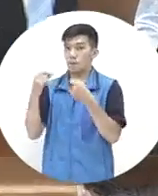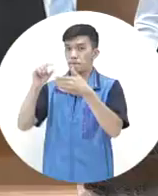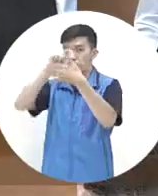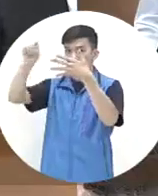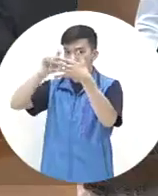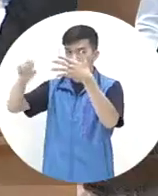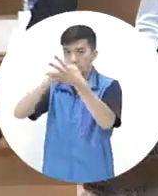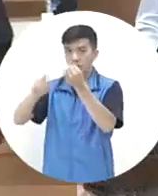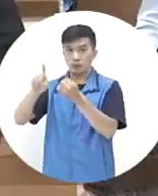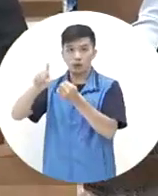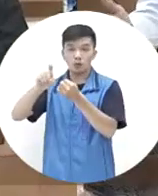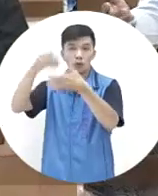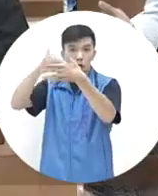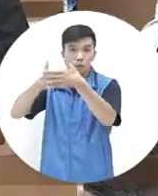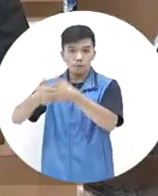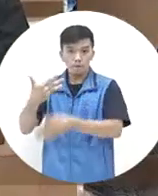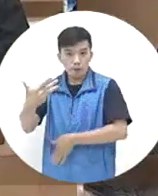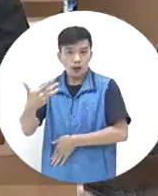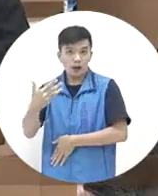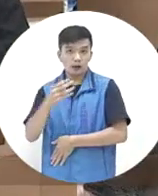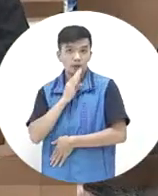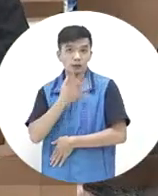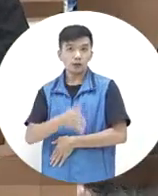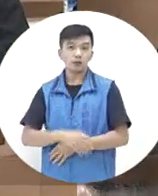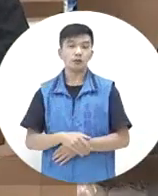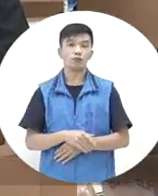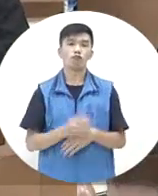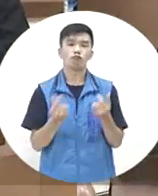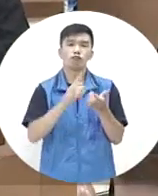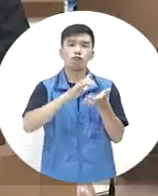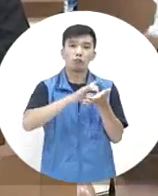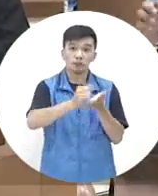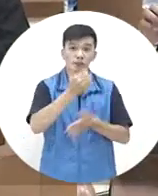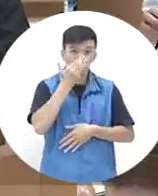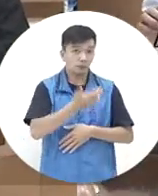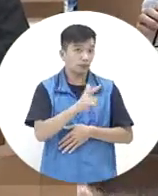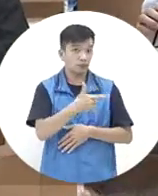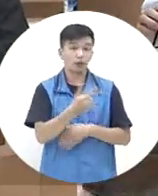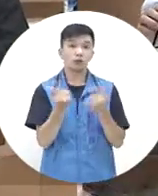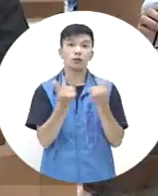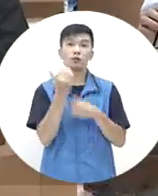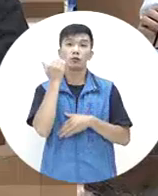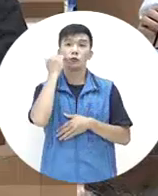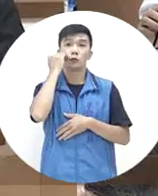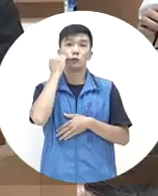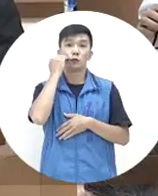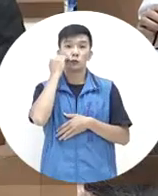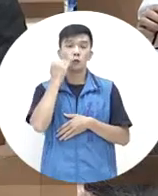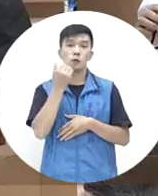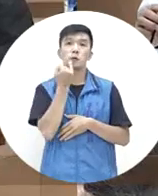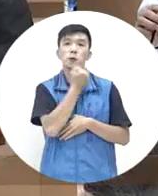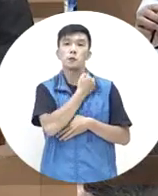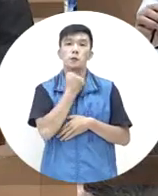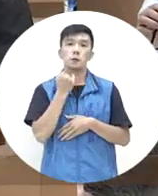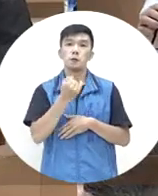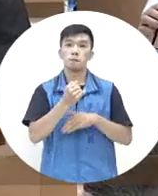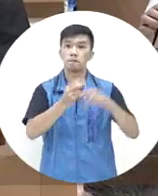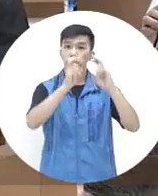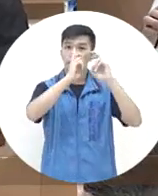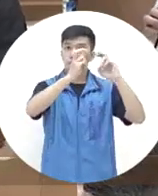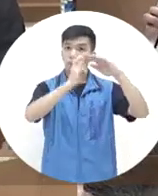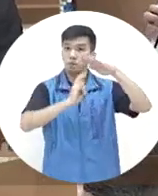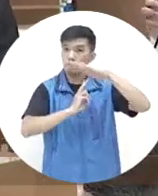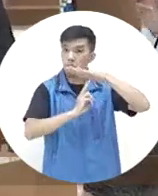减了变8项。 因为现在招标并没有说标不出去，而且据了解，这个高价段的厂商比较有兴趣，所以这部分我们 所以说